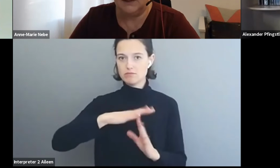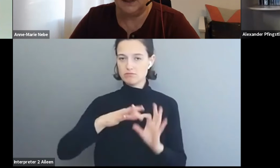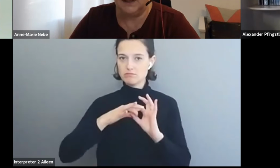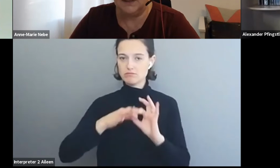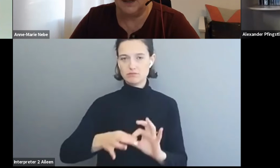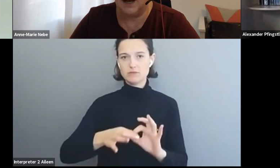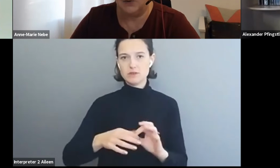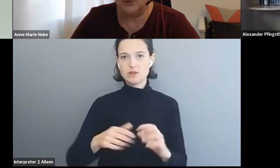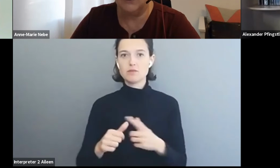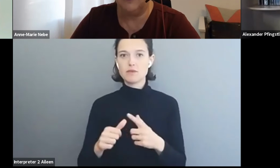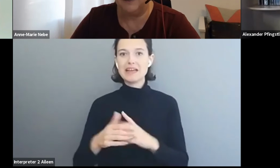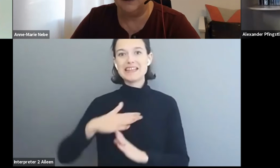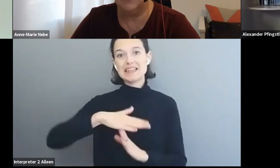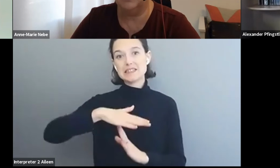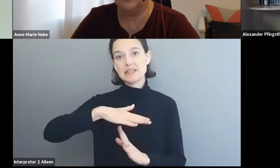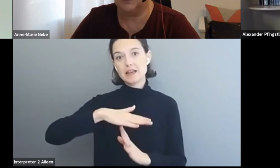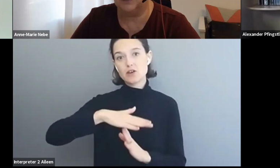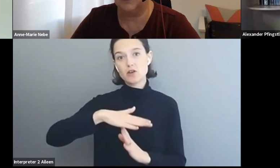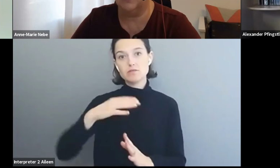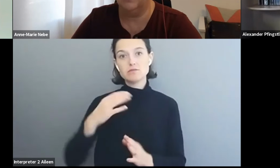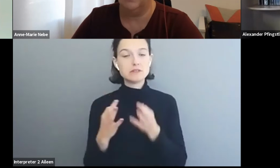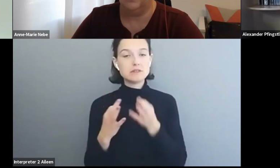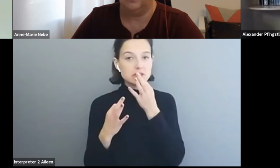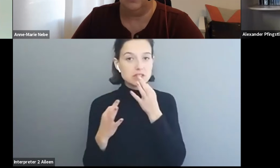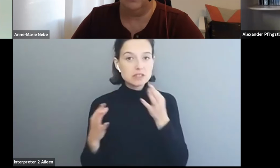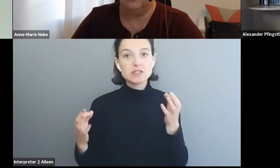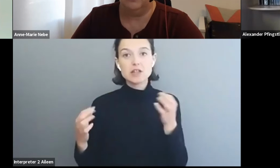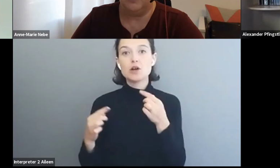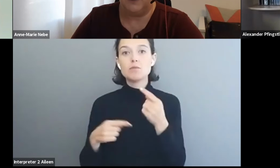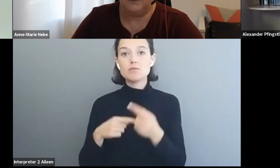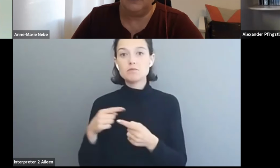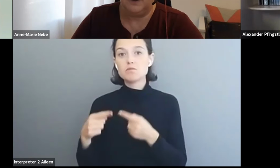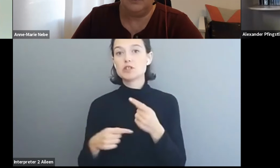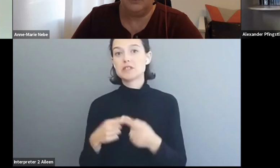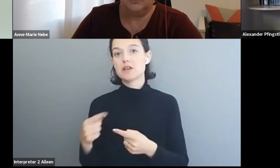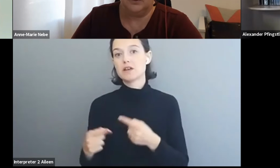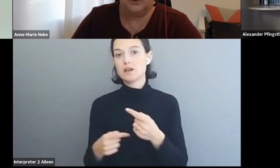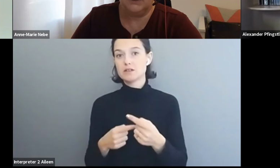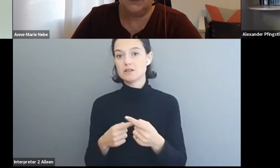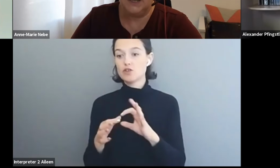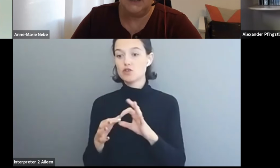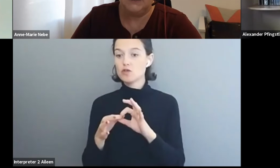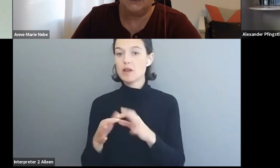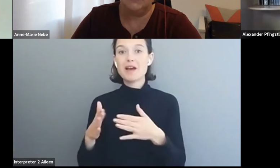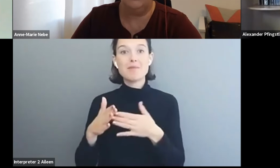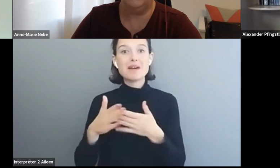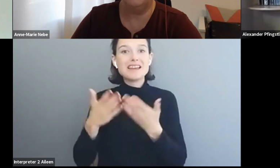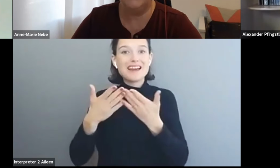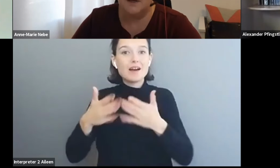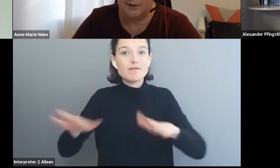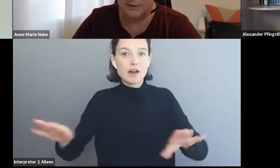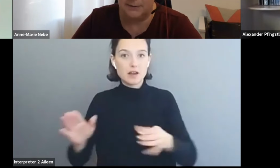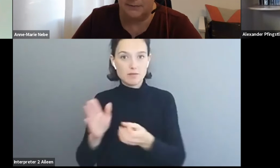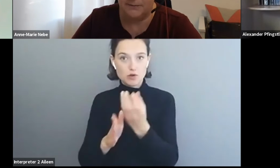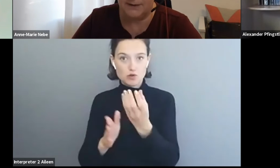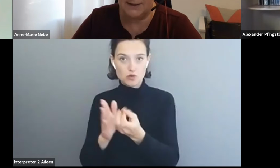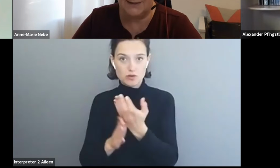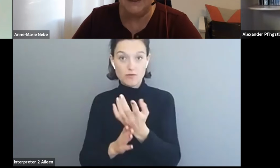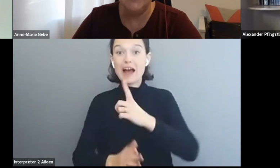Telekom sehr, sehr ausgefeilte Prozesse für barrierefreie Produkte, die sie einsetzt für ihre